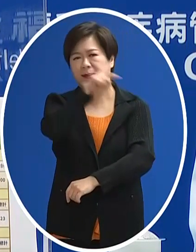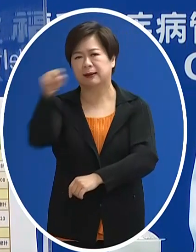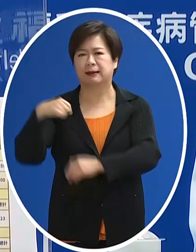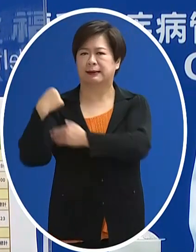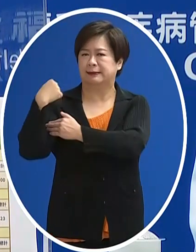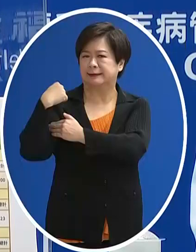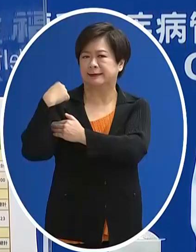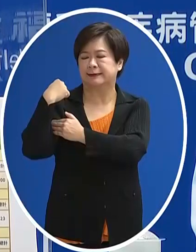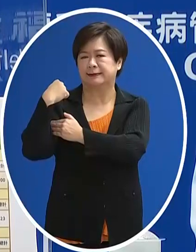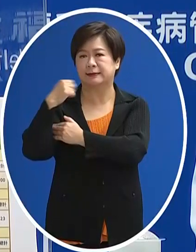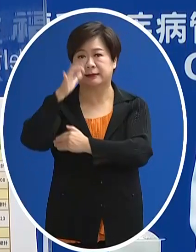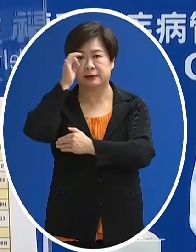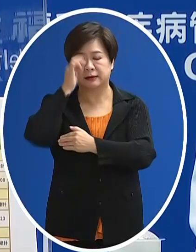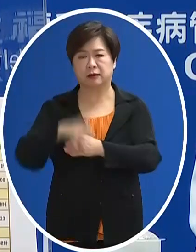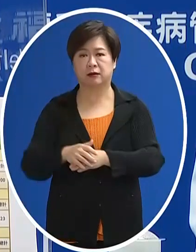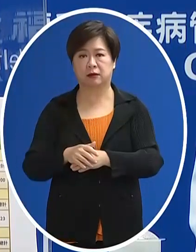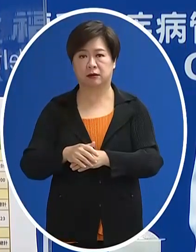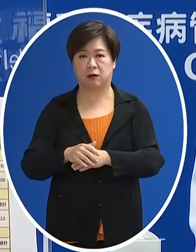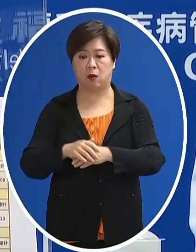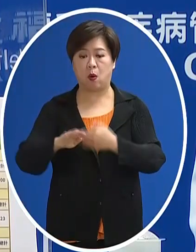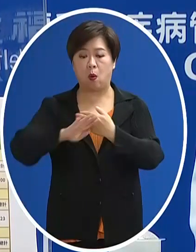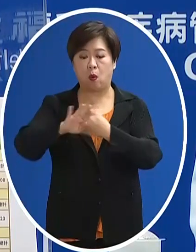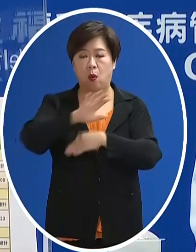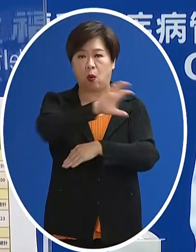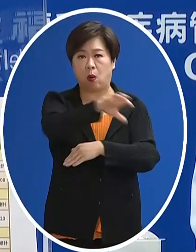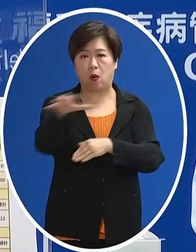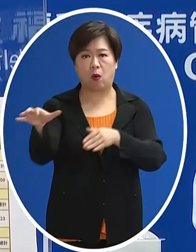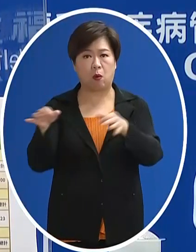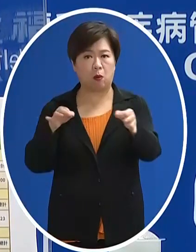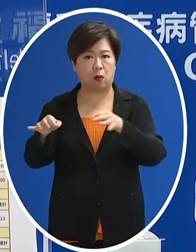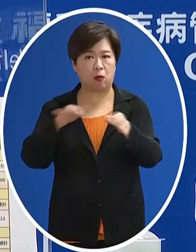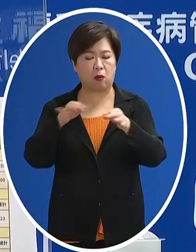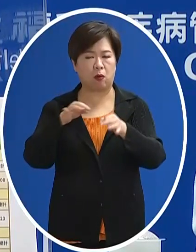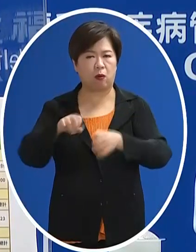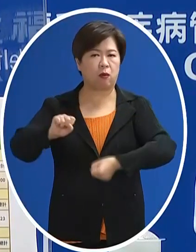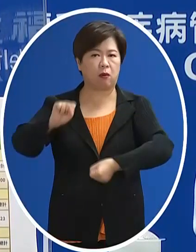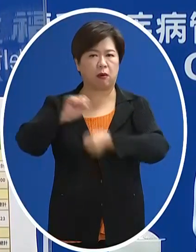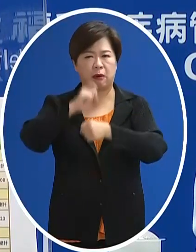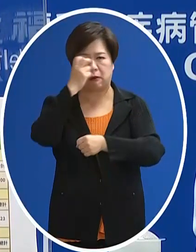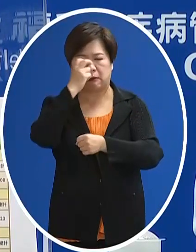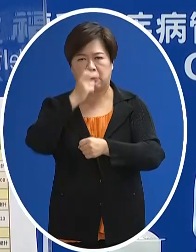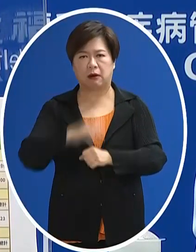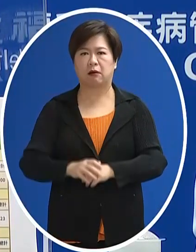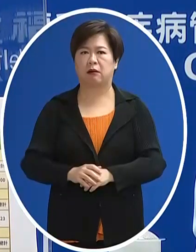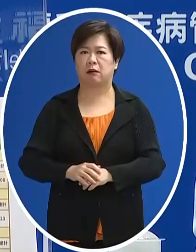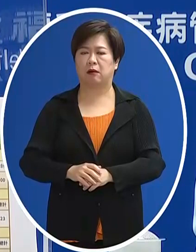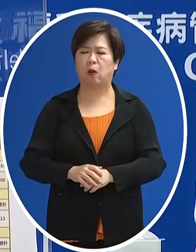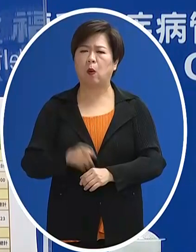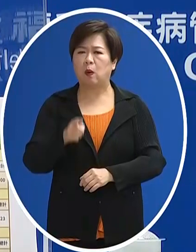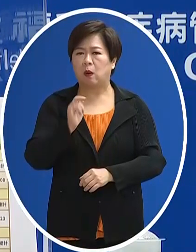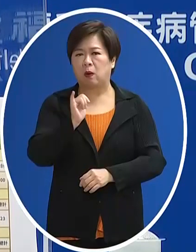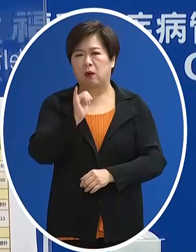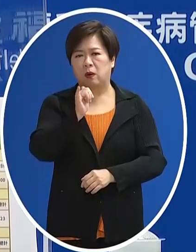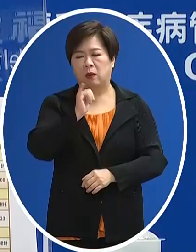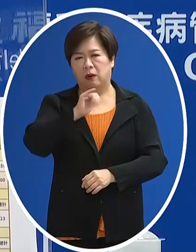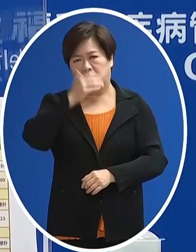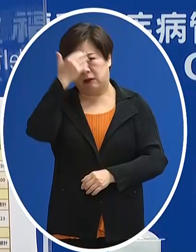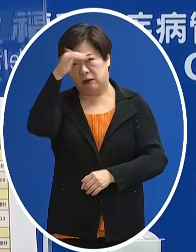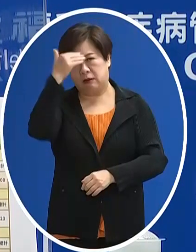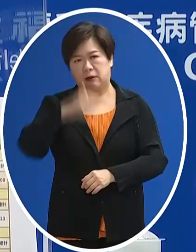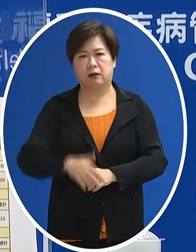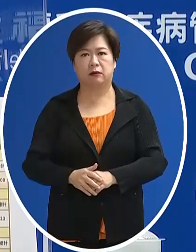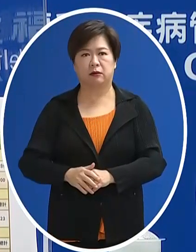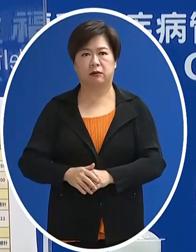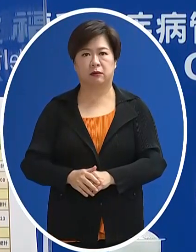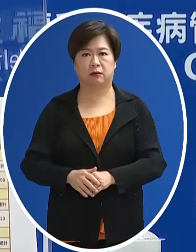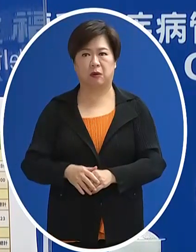致上看到这外围的，其实在外围的筛检的是比想象中要来的好，相对的是相对